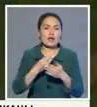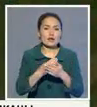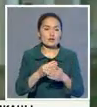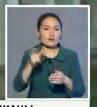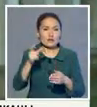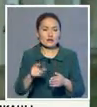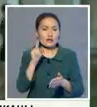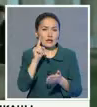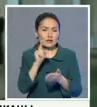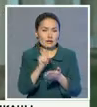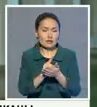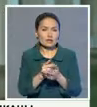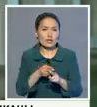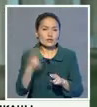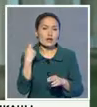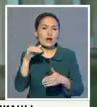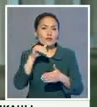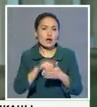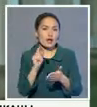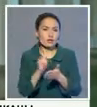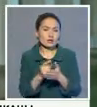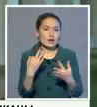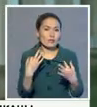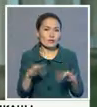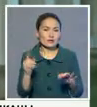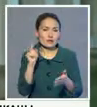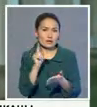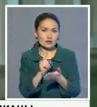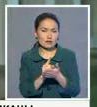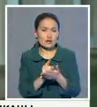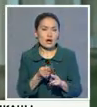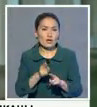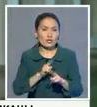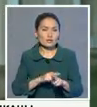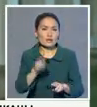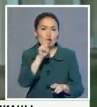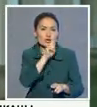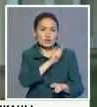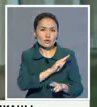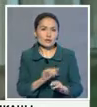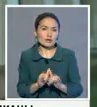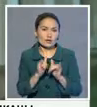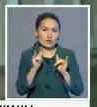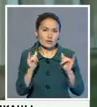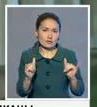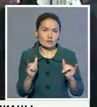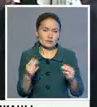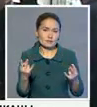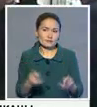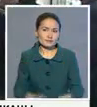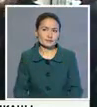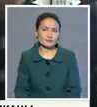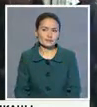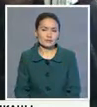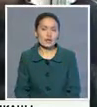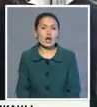налогтарынан босату керек, жекеменшік білім ұйымдарына өздеріне тән басқа бір нормативті сондай заңдар қабылданса екен